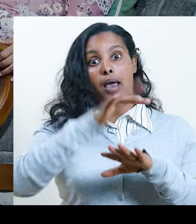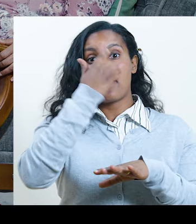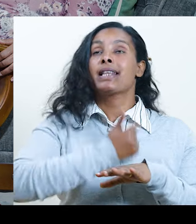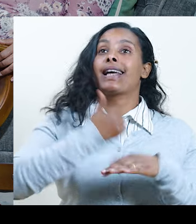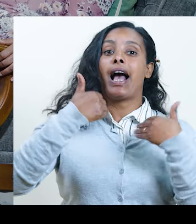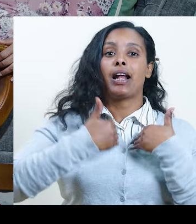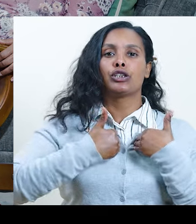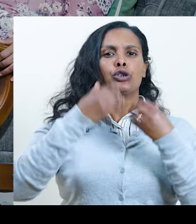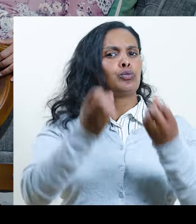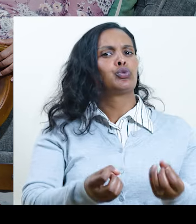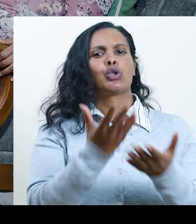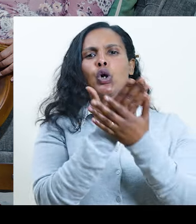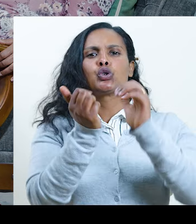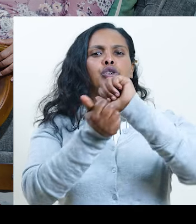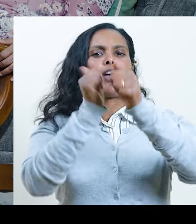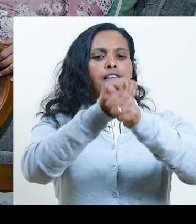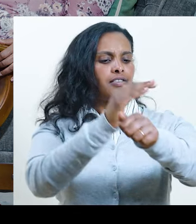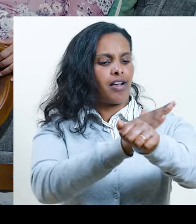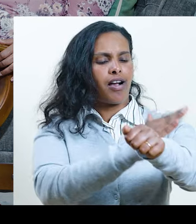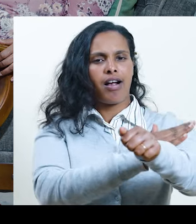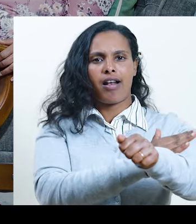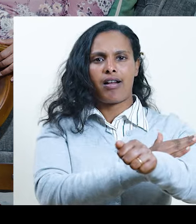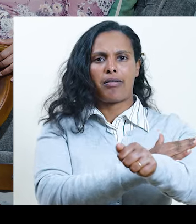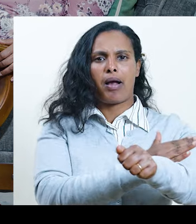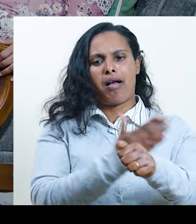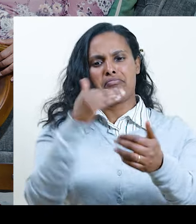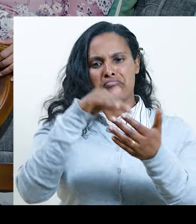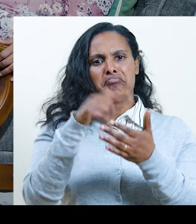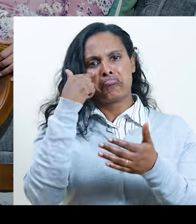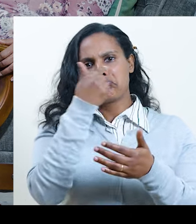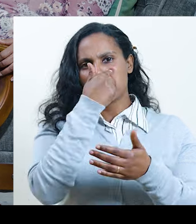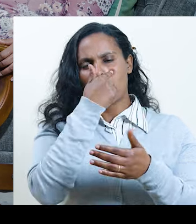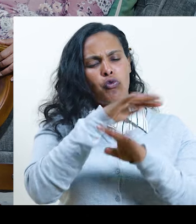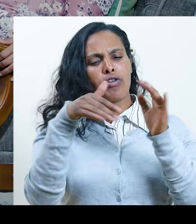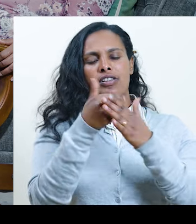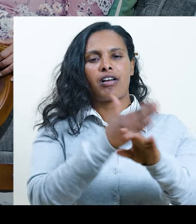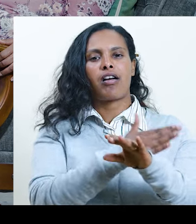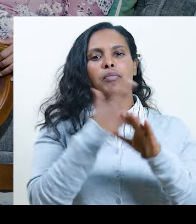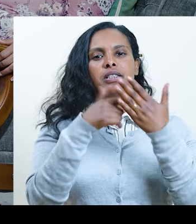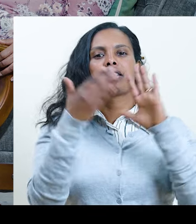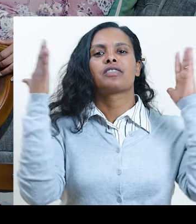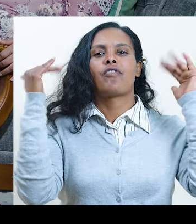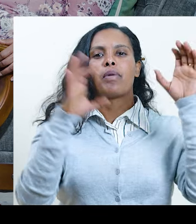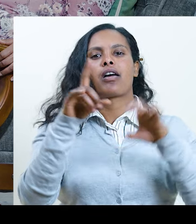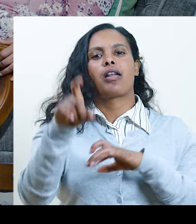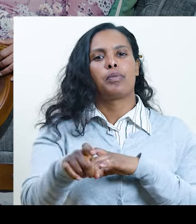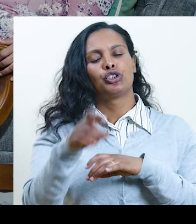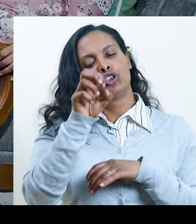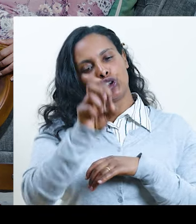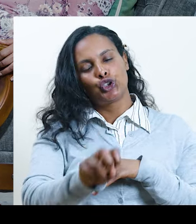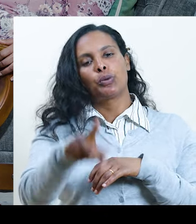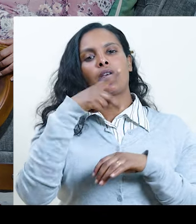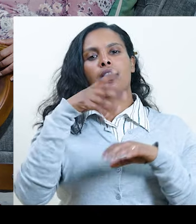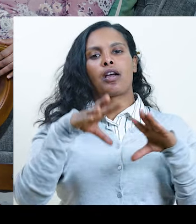ካለሽ ብዙ ነገሮች ይስተካከሉልሻል ከአይኑ ህክምና ውጪ። ስለዚህ ተስፋ ይኖርሻለኝ።